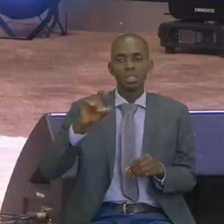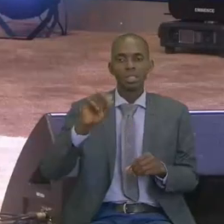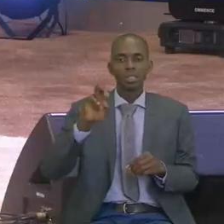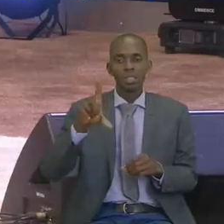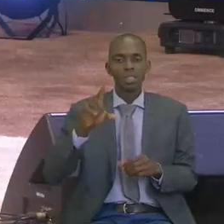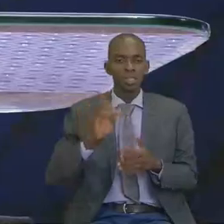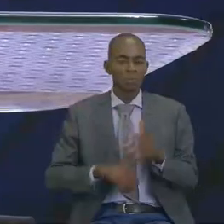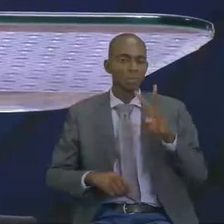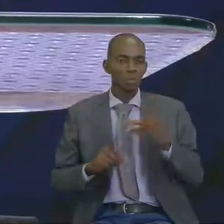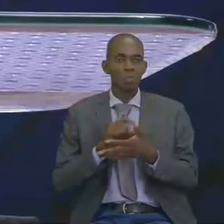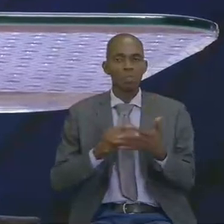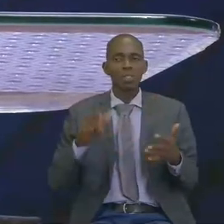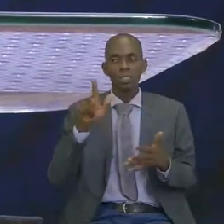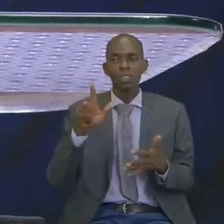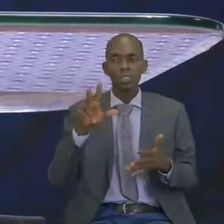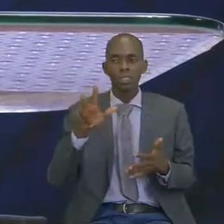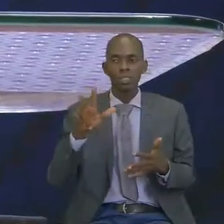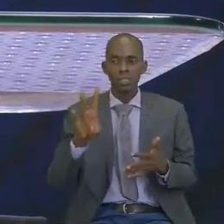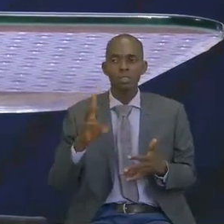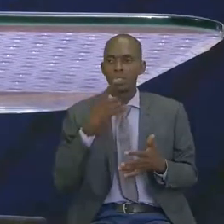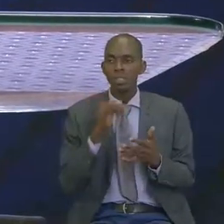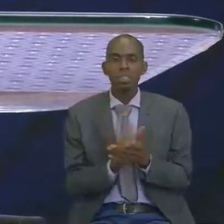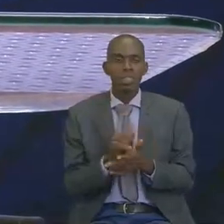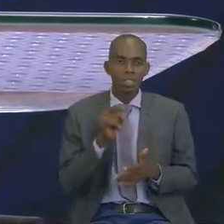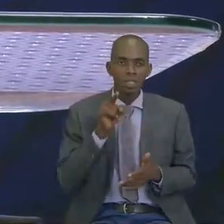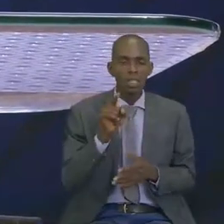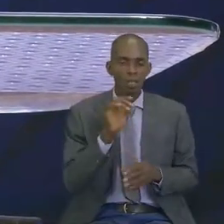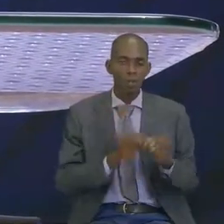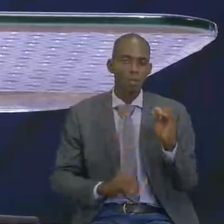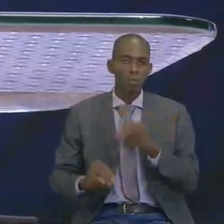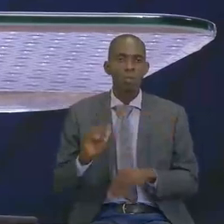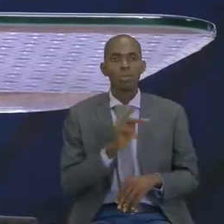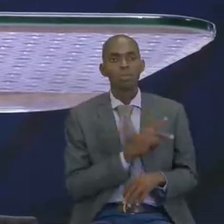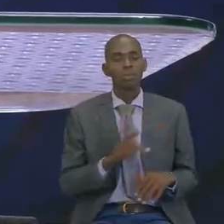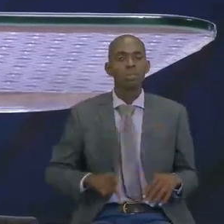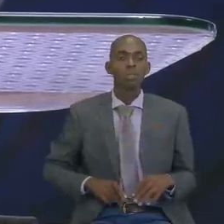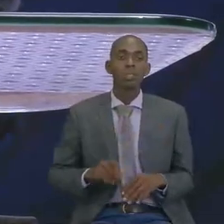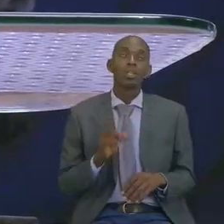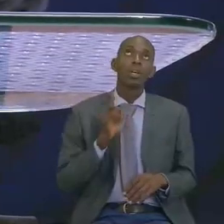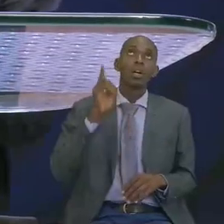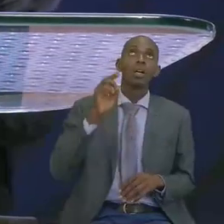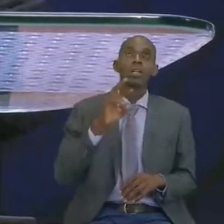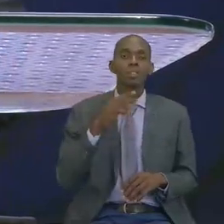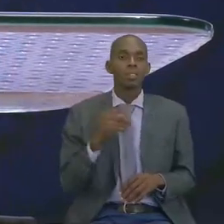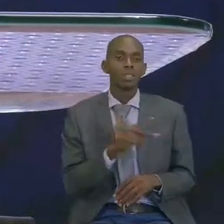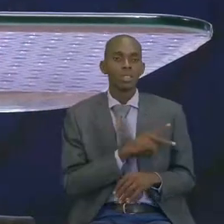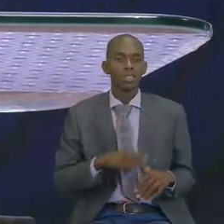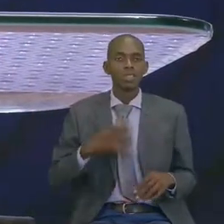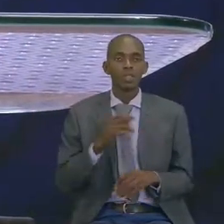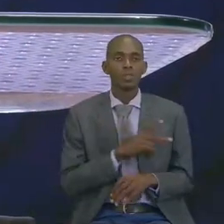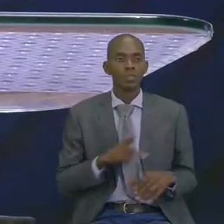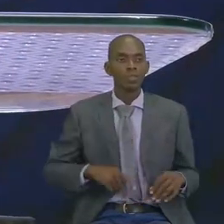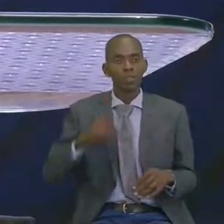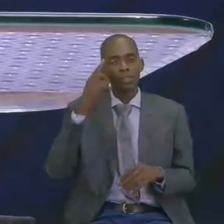chapitre 2, je lis le verset 37. Ô roi, tu es le roi des rois, car le Dieu des cieux